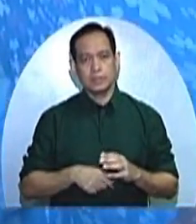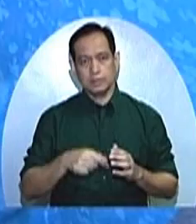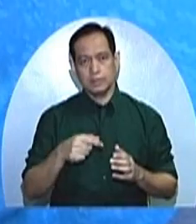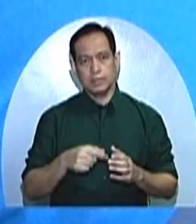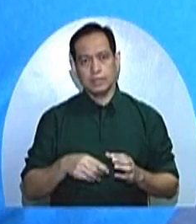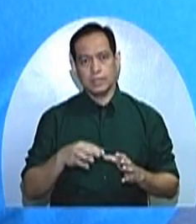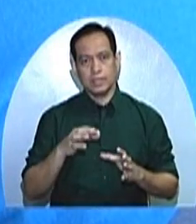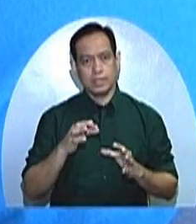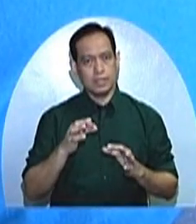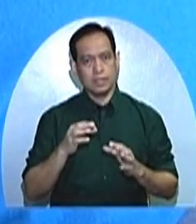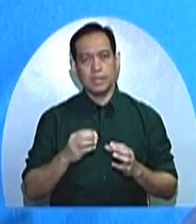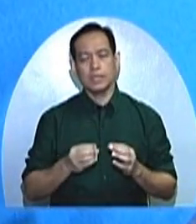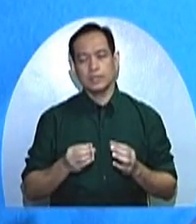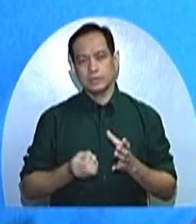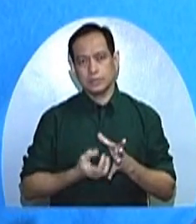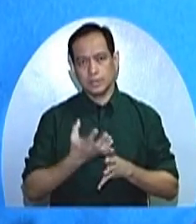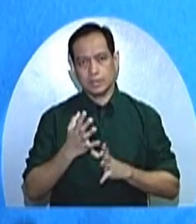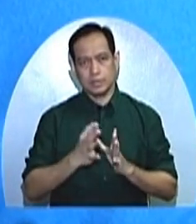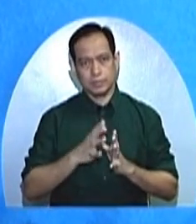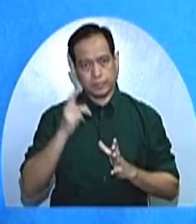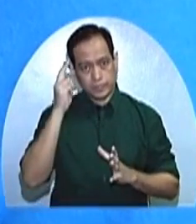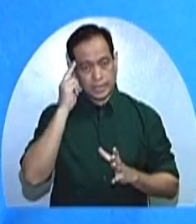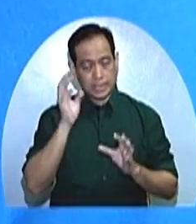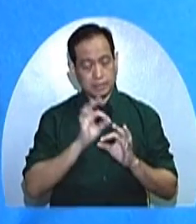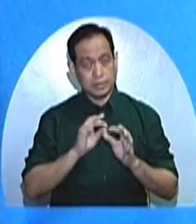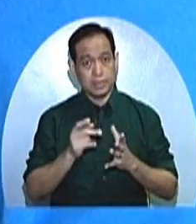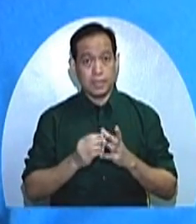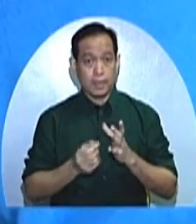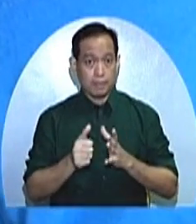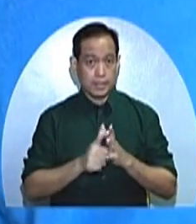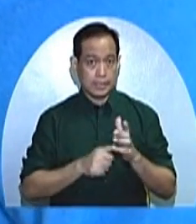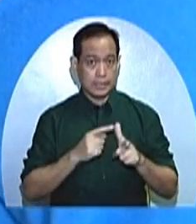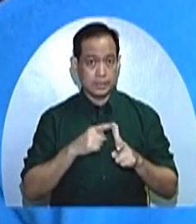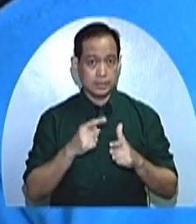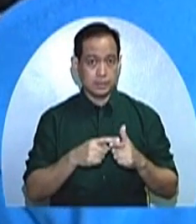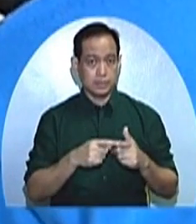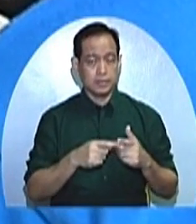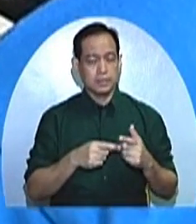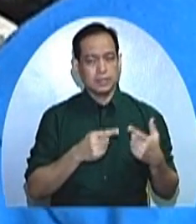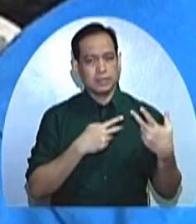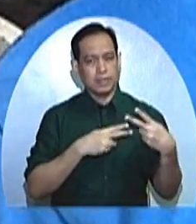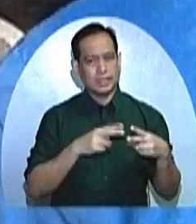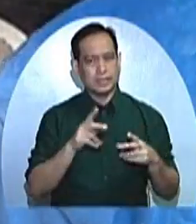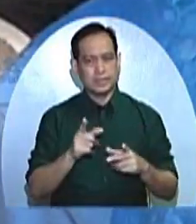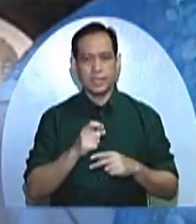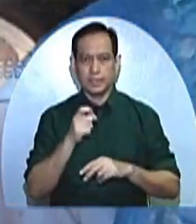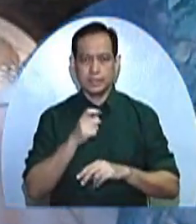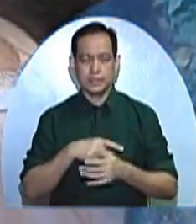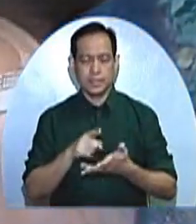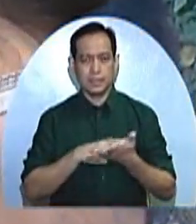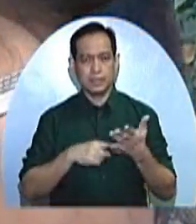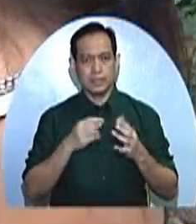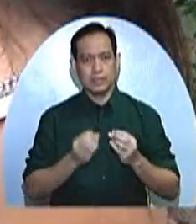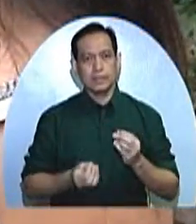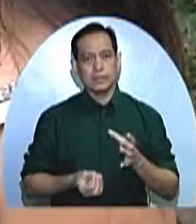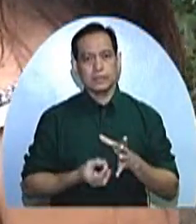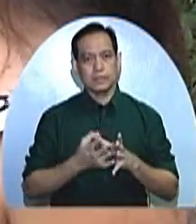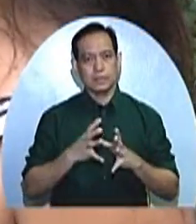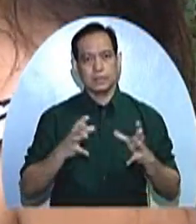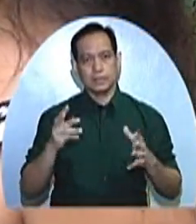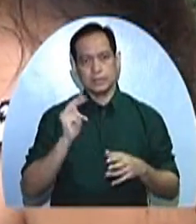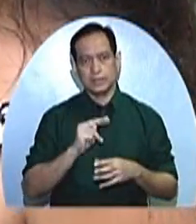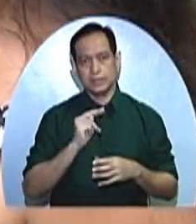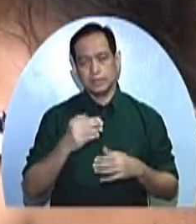bata. Hindi maoperahan. Habang tumatagal, lalong lumalaki ang ulo ni Baby Prince. Kailangan niya makabitan